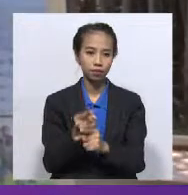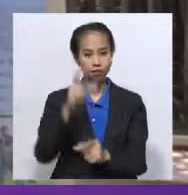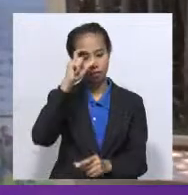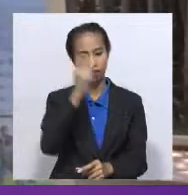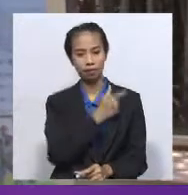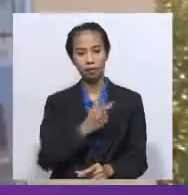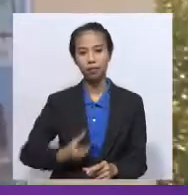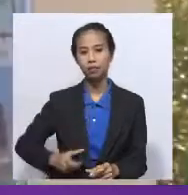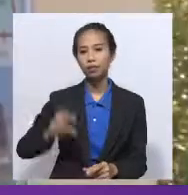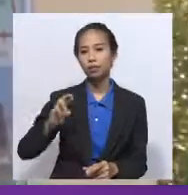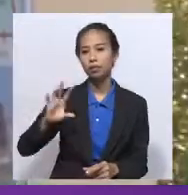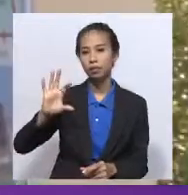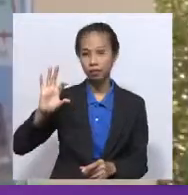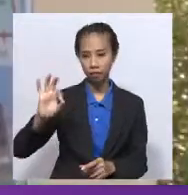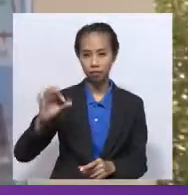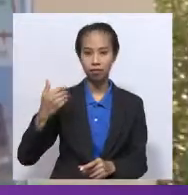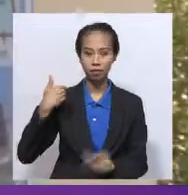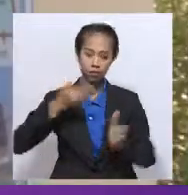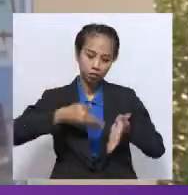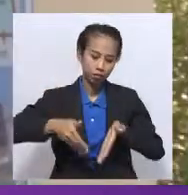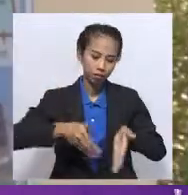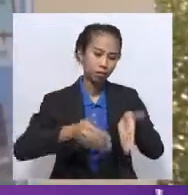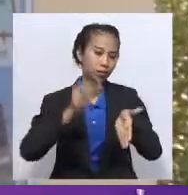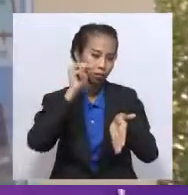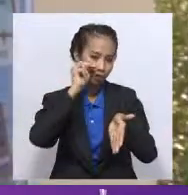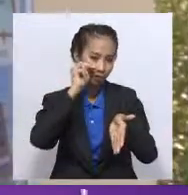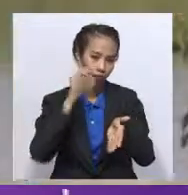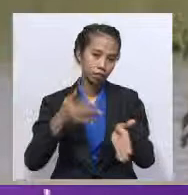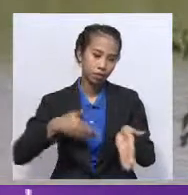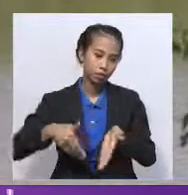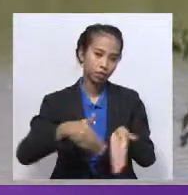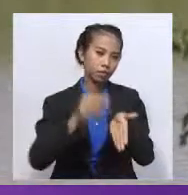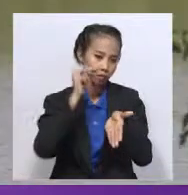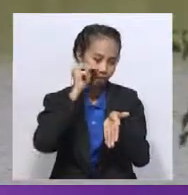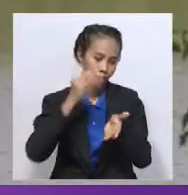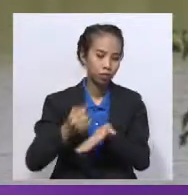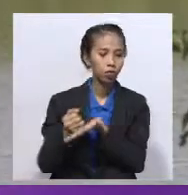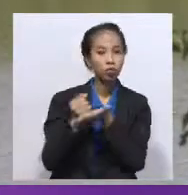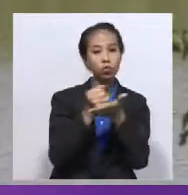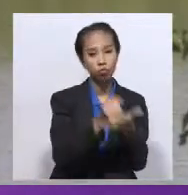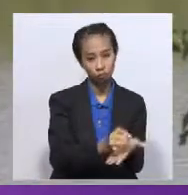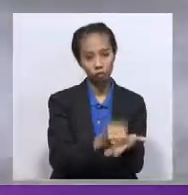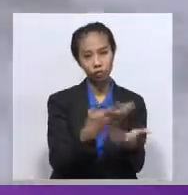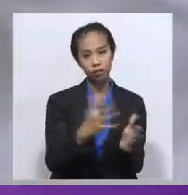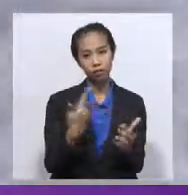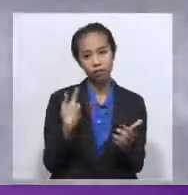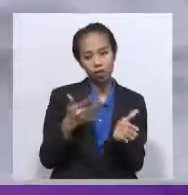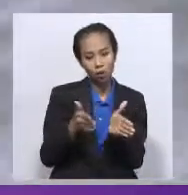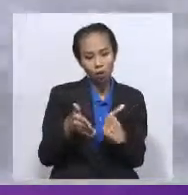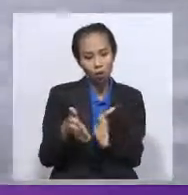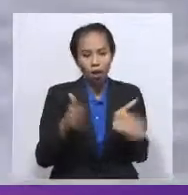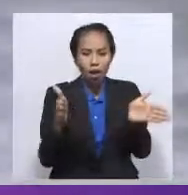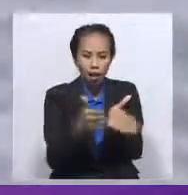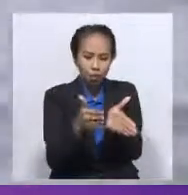ของในหลวงรัชกาลที่9โดยใช้คลองส่งน้ำทำหน้าที่ทั้งคลองส่งน้ำและคลองระบายน้ำโดยการขยายลำคลองขนาดเล็ก